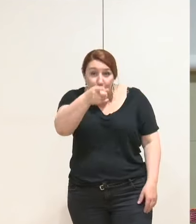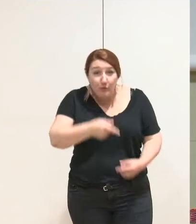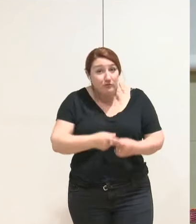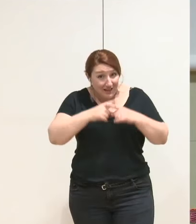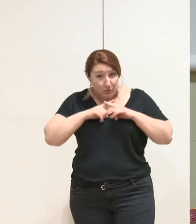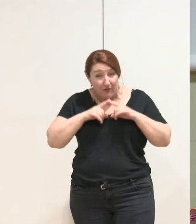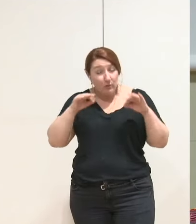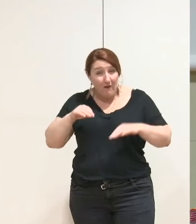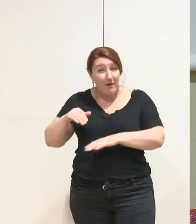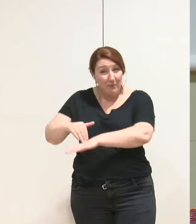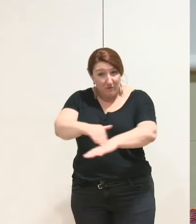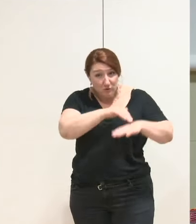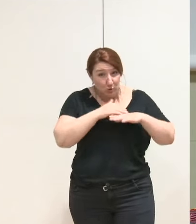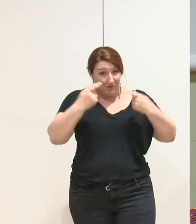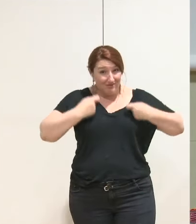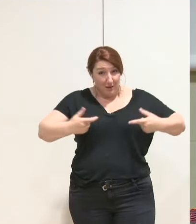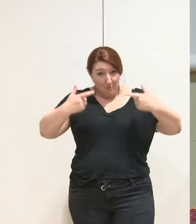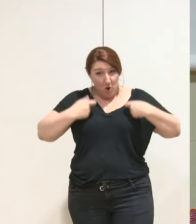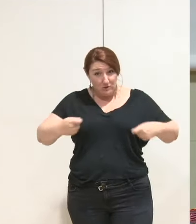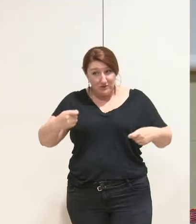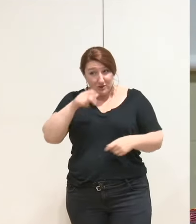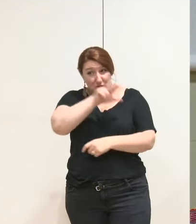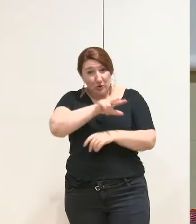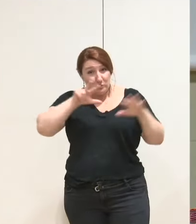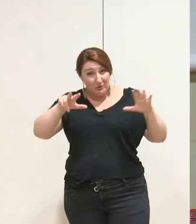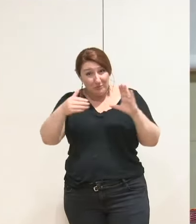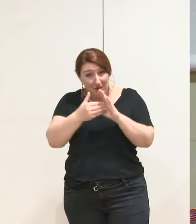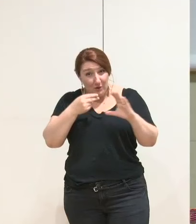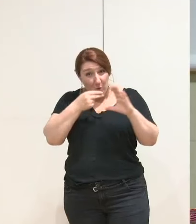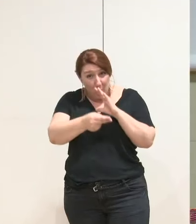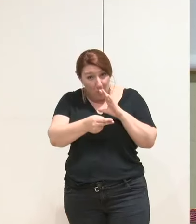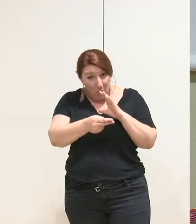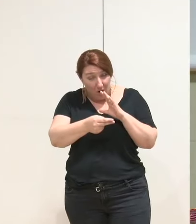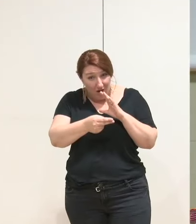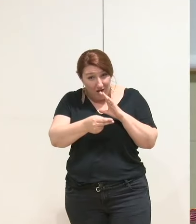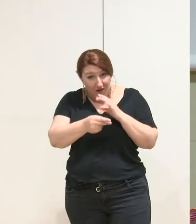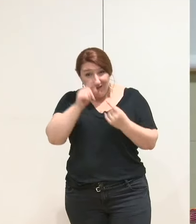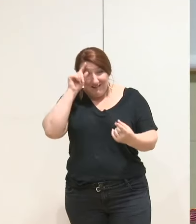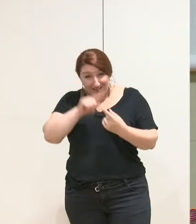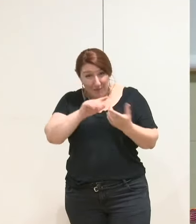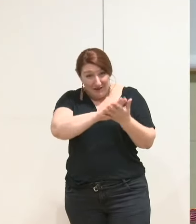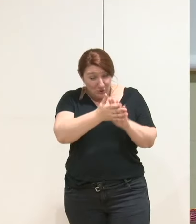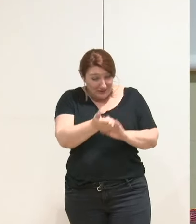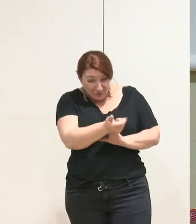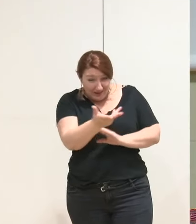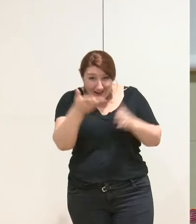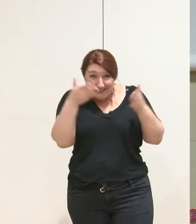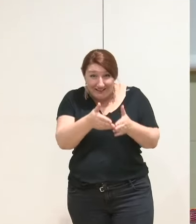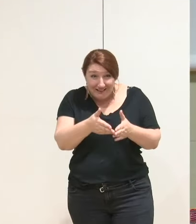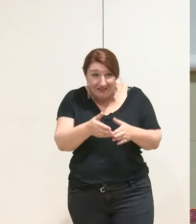matière de prévention nos dépenses s'éleveraient à 38000 € et ne concerneraient que ces quelques